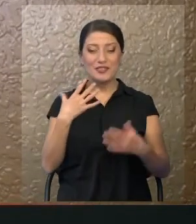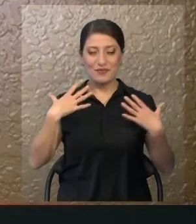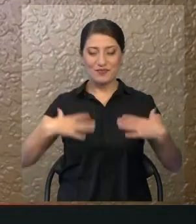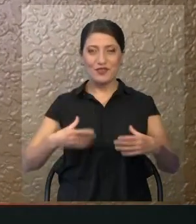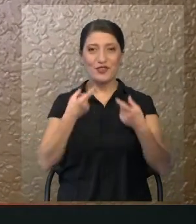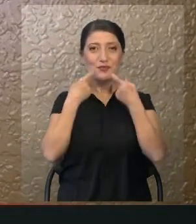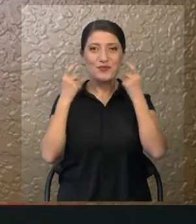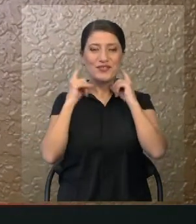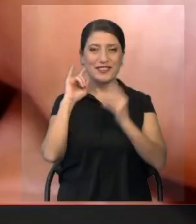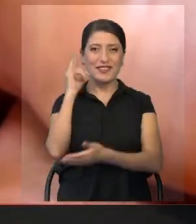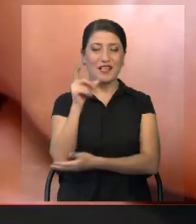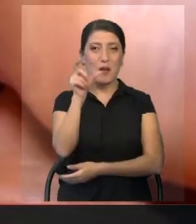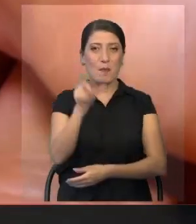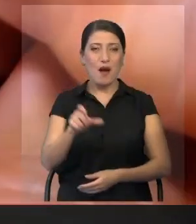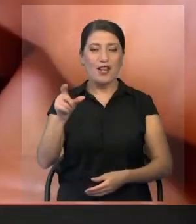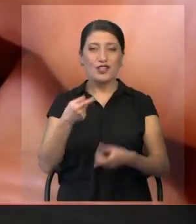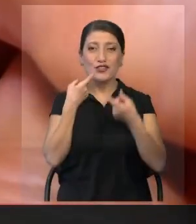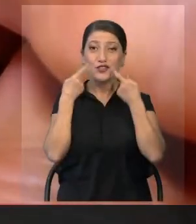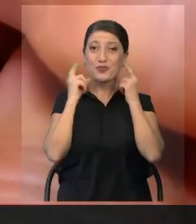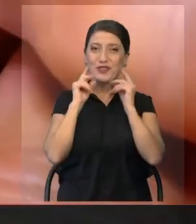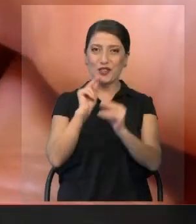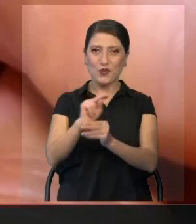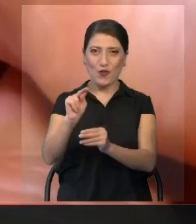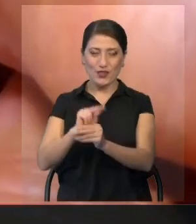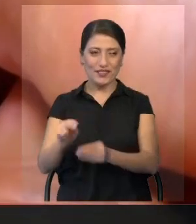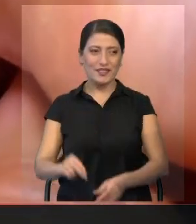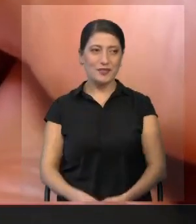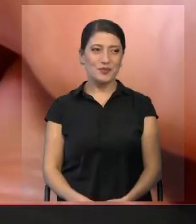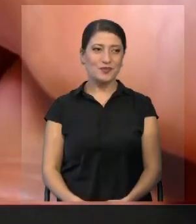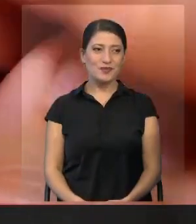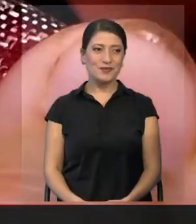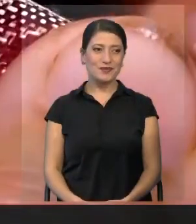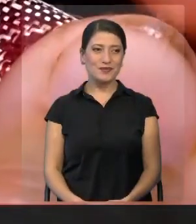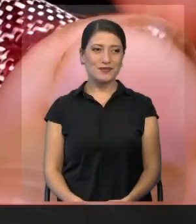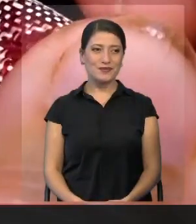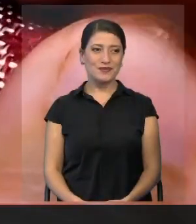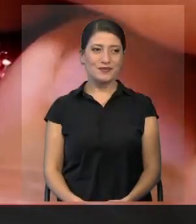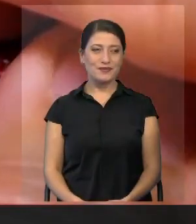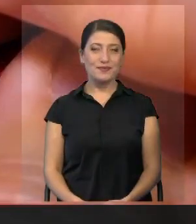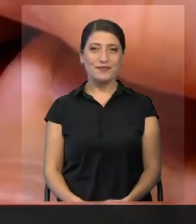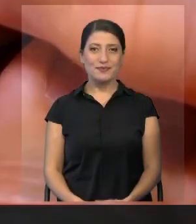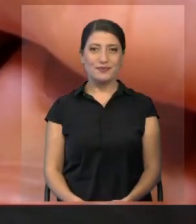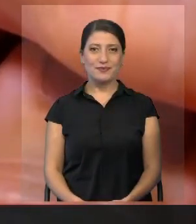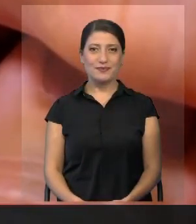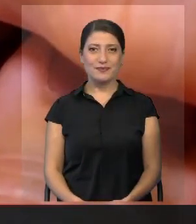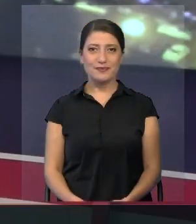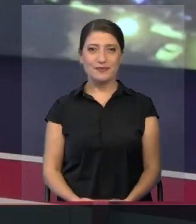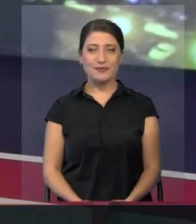ժպտերեսները մարդկանց ժպտալ սովորեցնեն։ Արմենուհի Հովսեփյան, Միլենա Պողոսյան, Հայլուր։